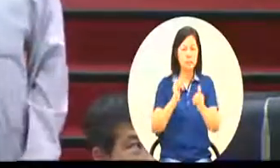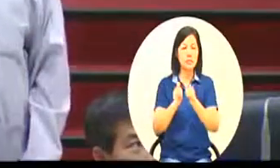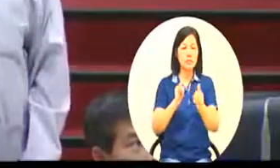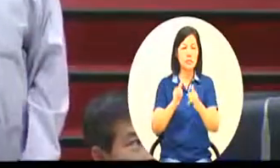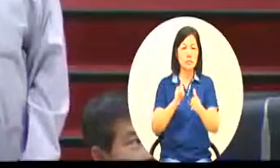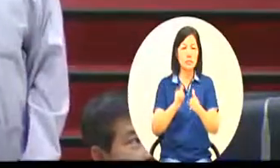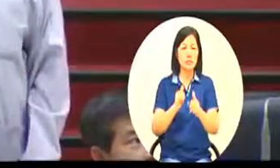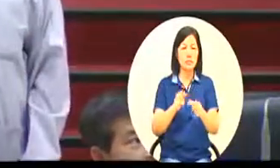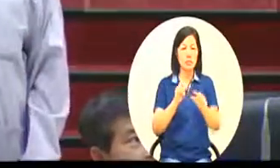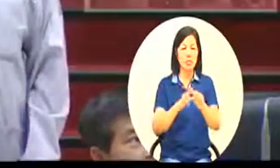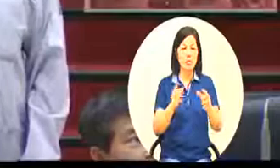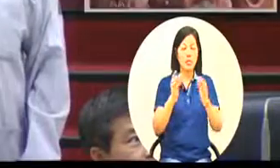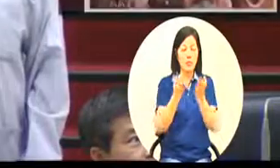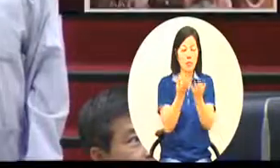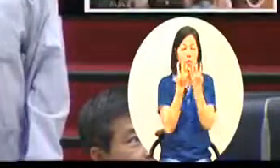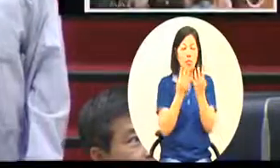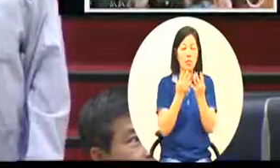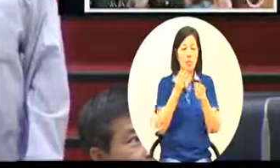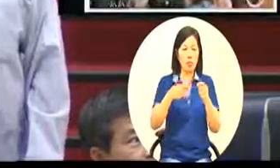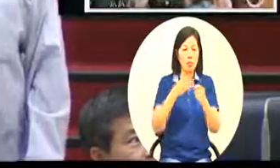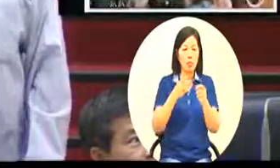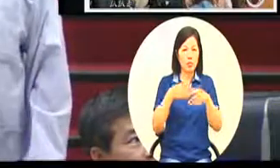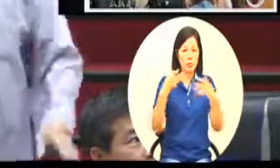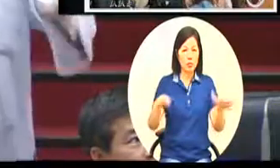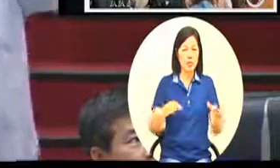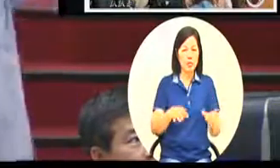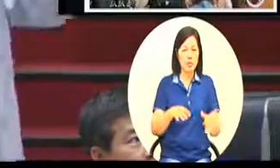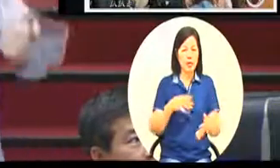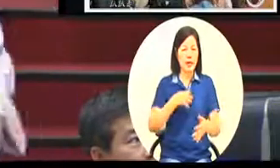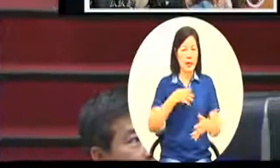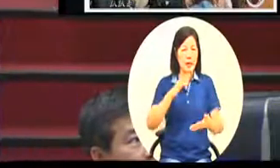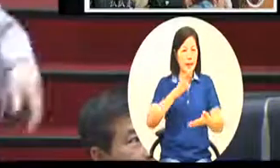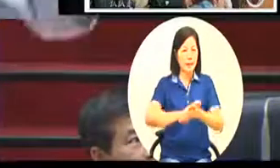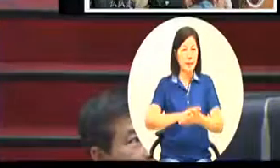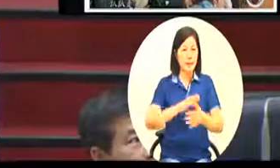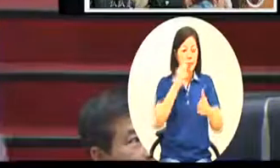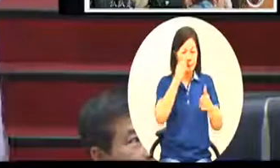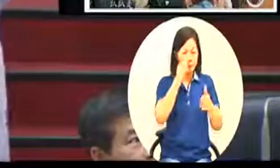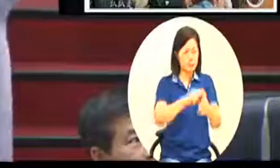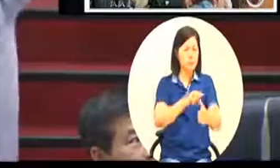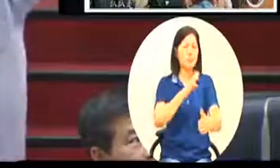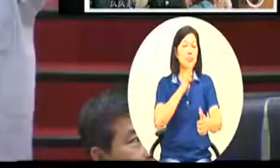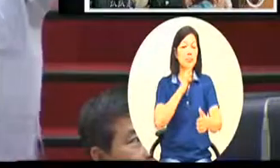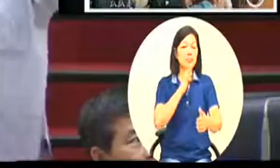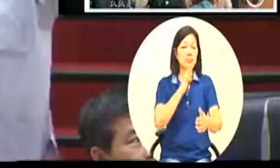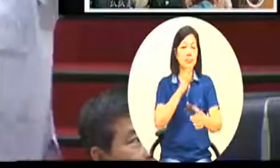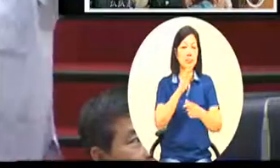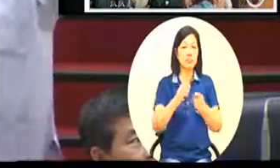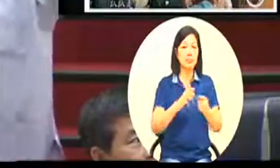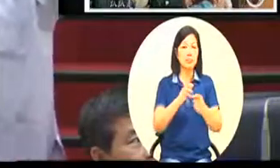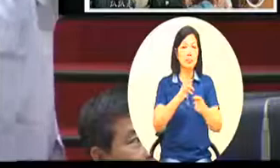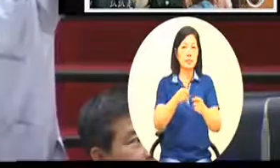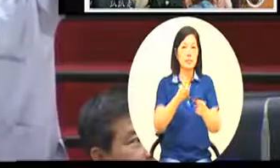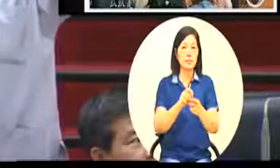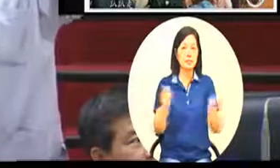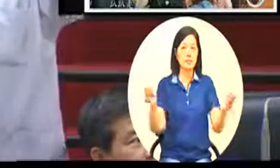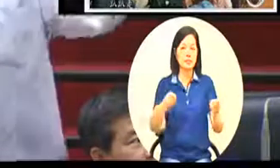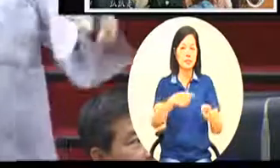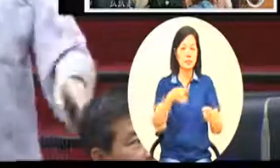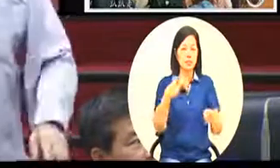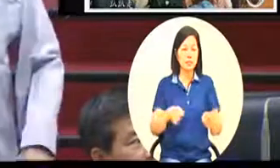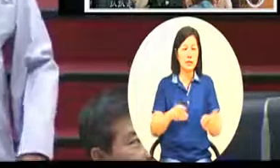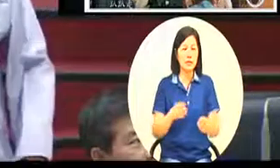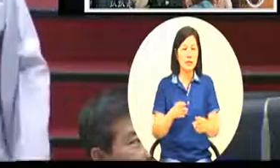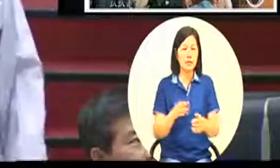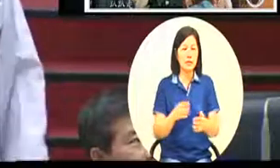官，当时讲这阿扁总统较含害啦，关八十天出来啦，走去餐厅约起来讲做美魔女